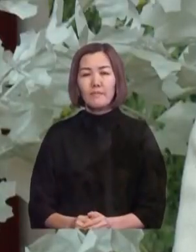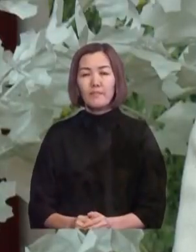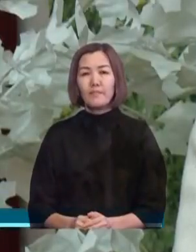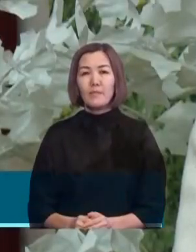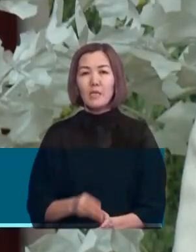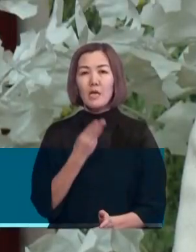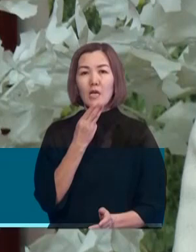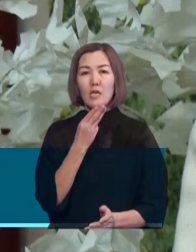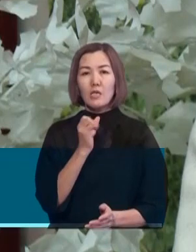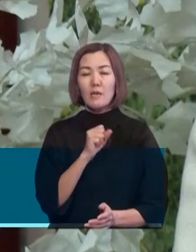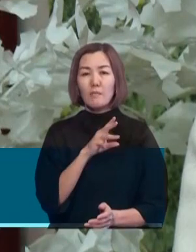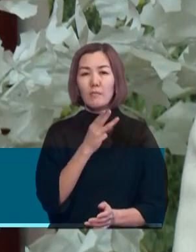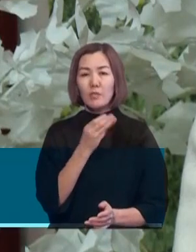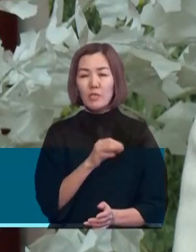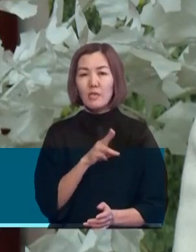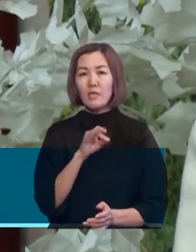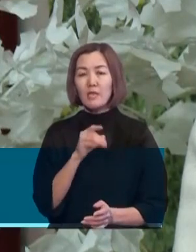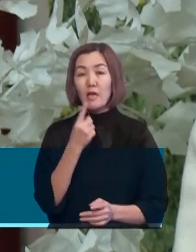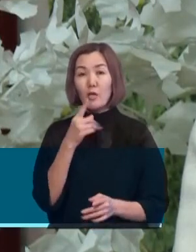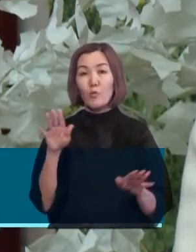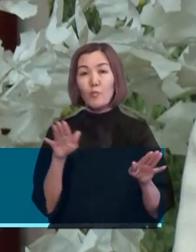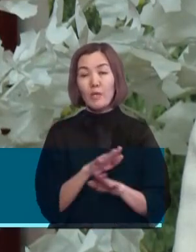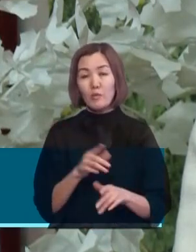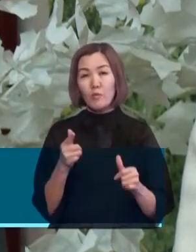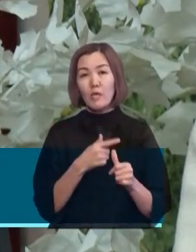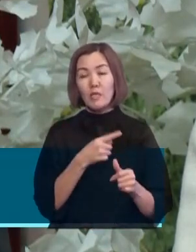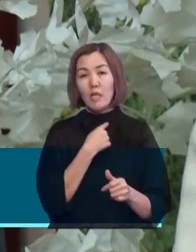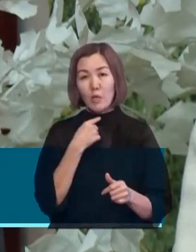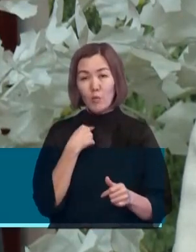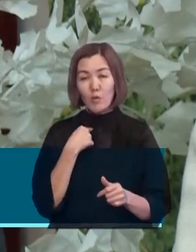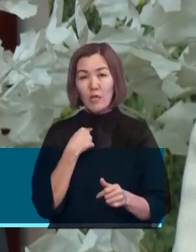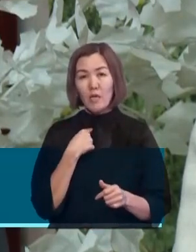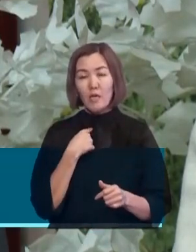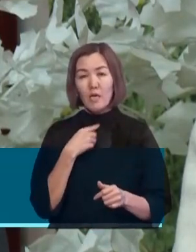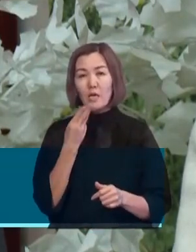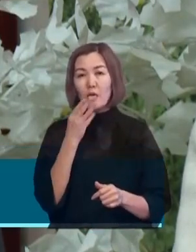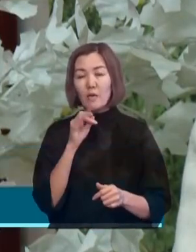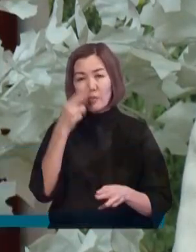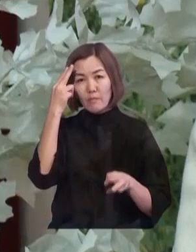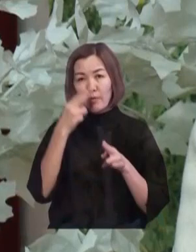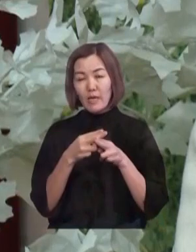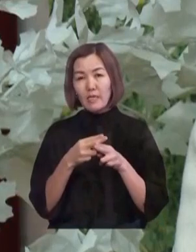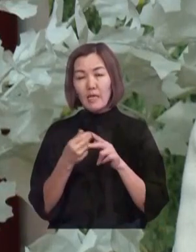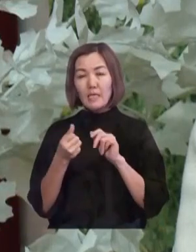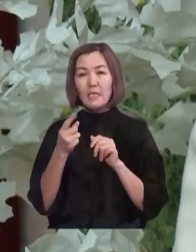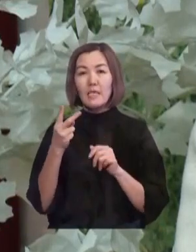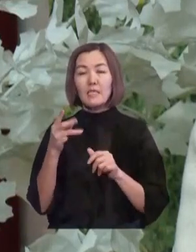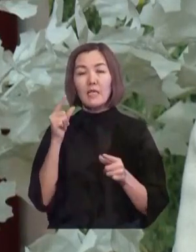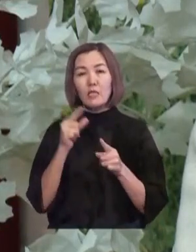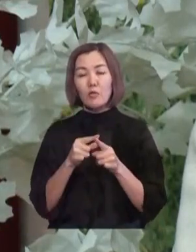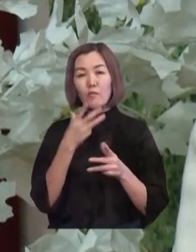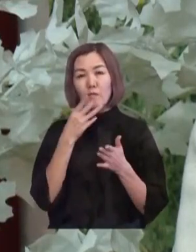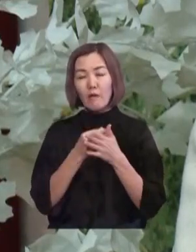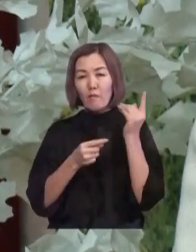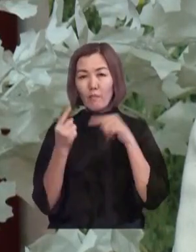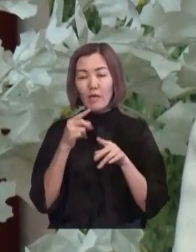Шамши Калдаяков и папа написали только одну песню, которая называется «Талдыкурган». Однажды Шамши ага попросил отца изменить несколько слов из своего